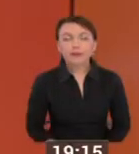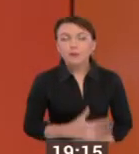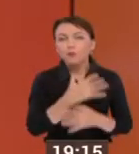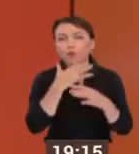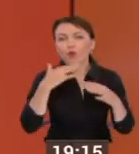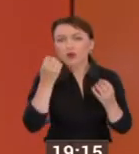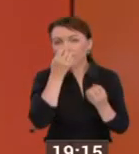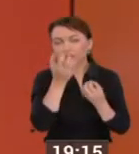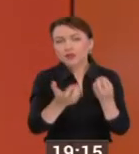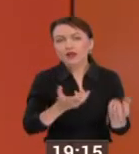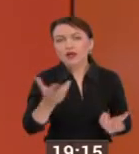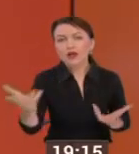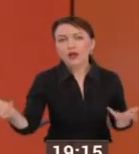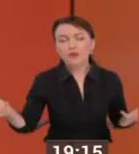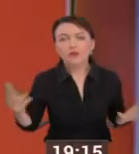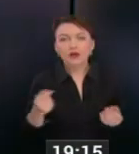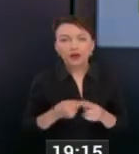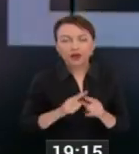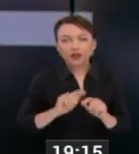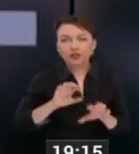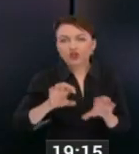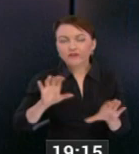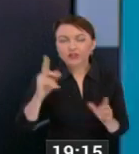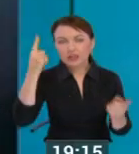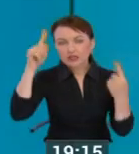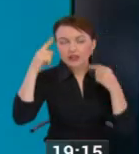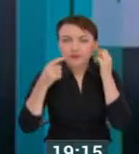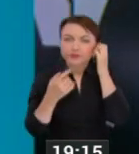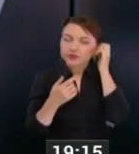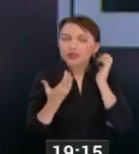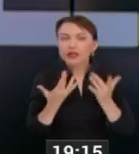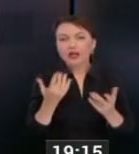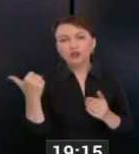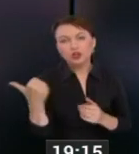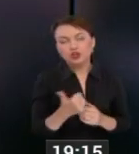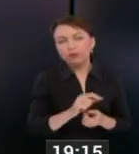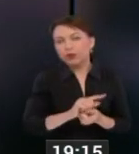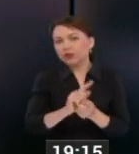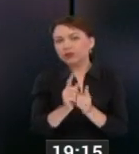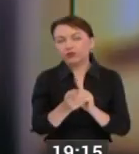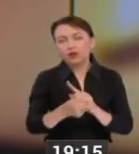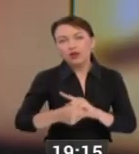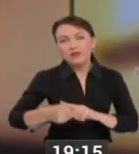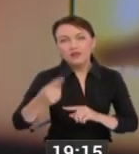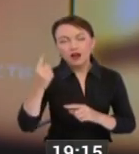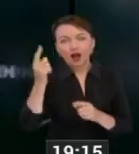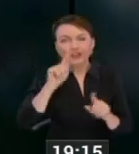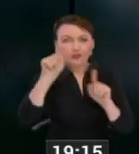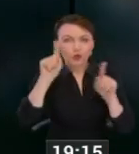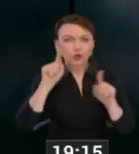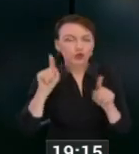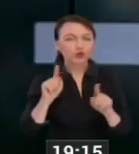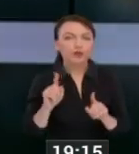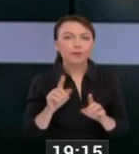хризантем забуяло на співочому полі. Ландшафтні дизайнери за кілька тижнів перетворили пагорби на астрологічний майданчик.